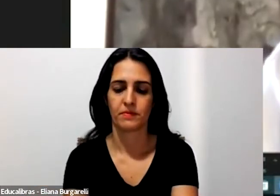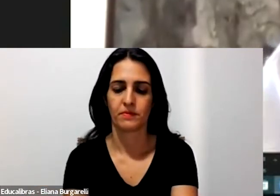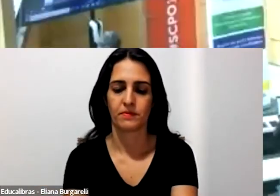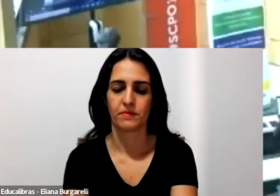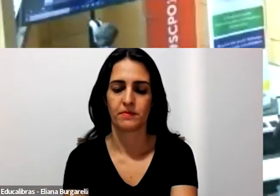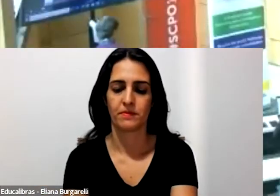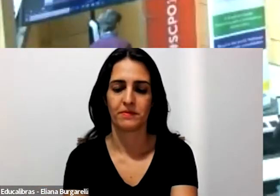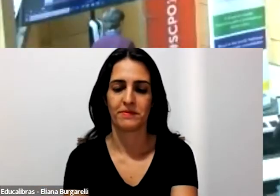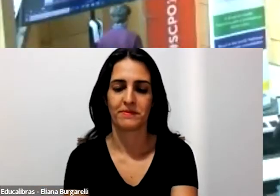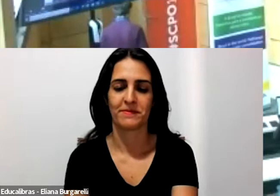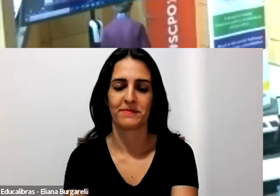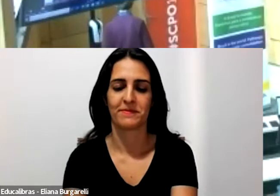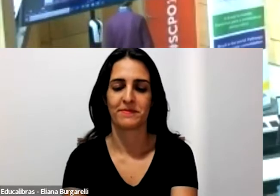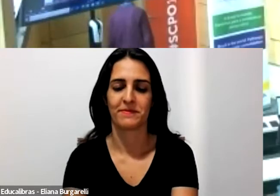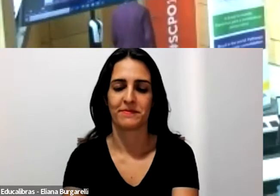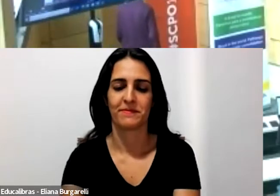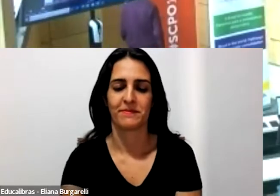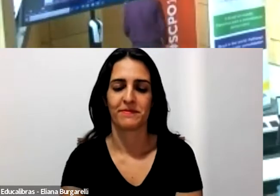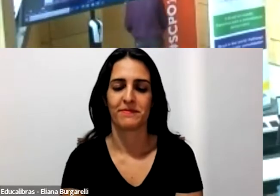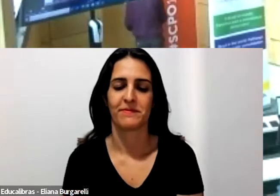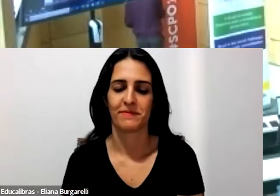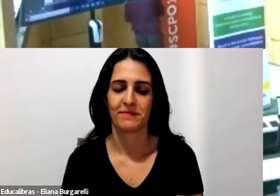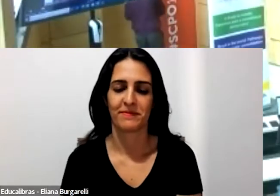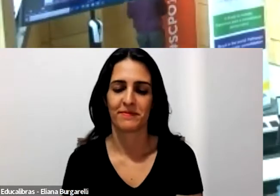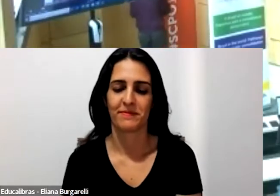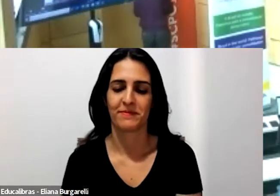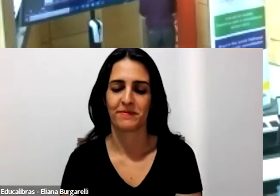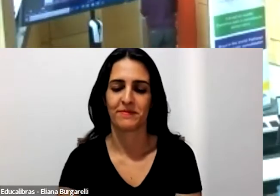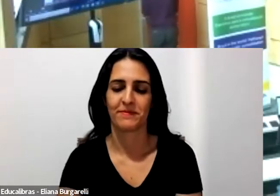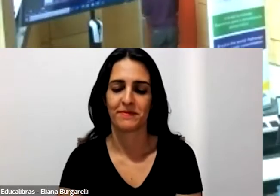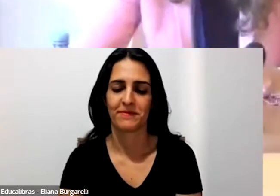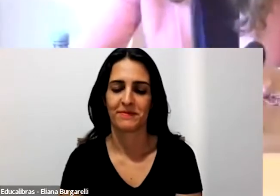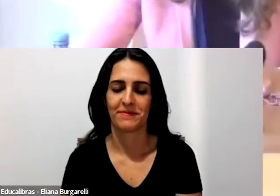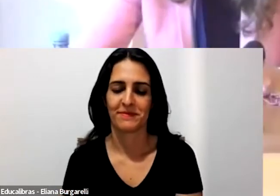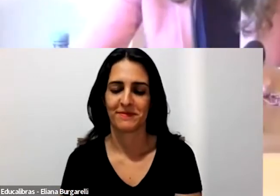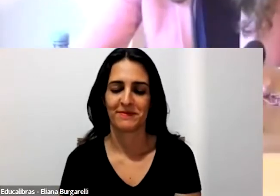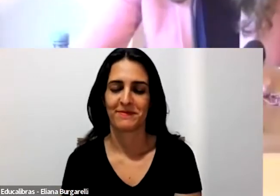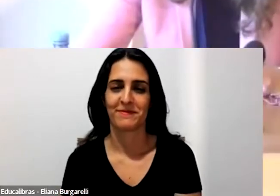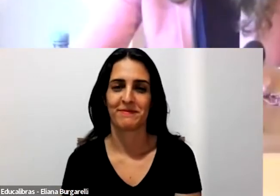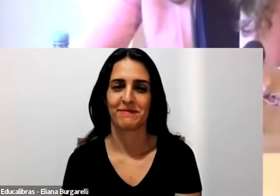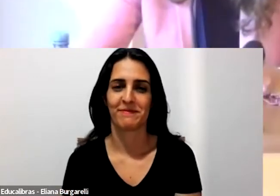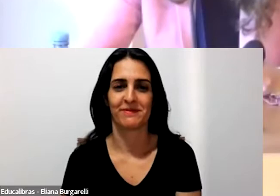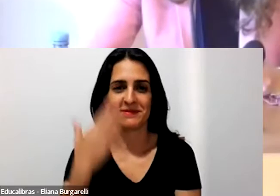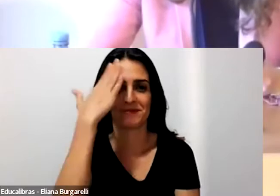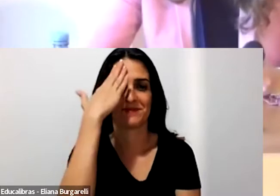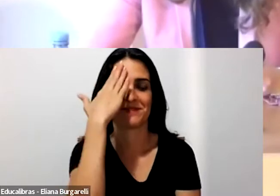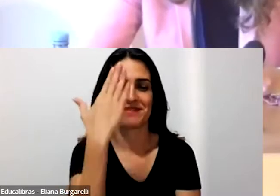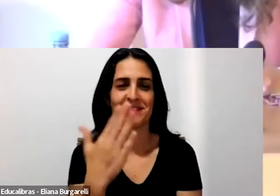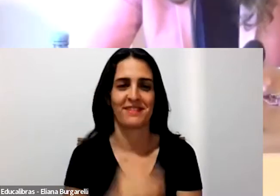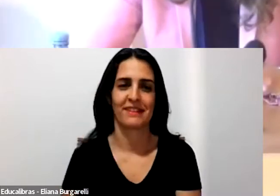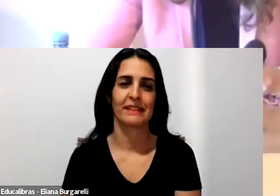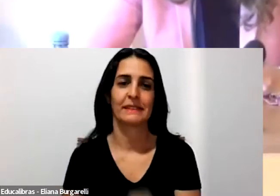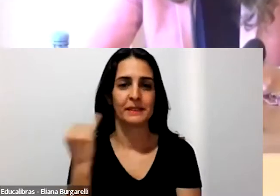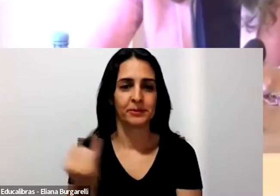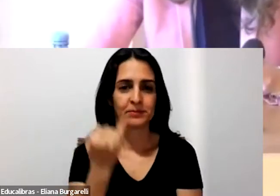des écosystèmes, des ONG. Et donc là, on va avoir une perspective très intéressante. Et je tiens à dire que, par exemple, sans les ONG,